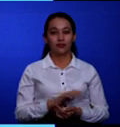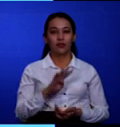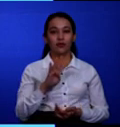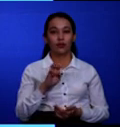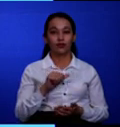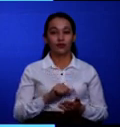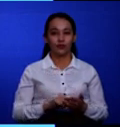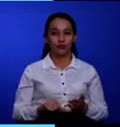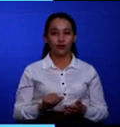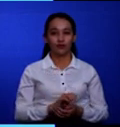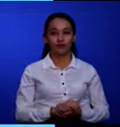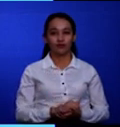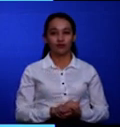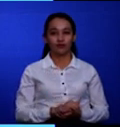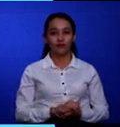460.